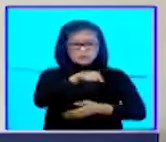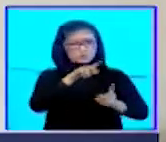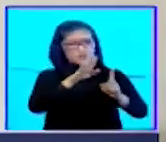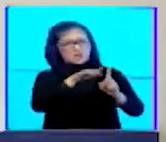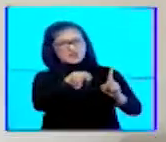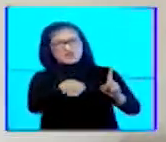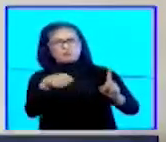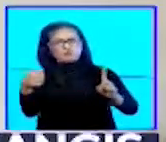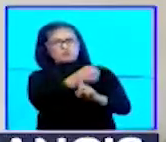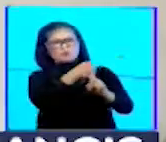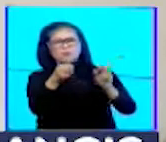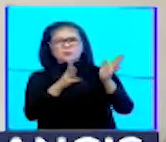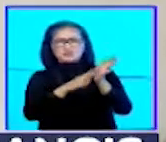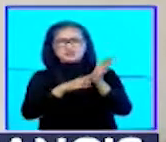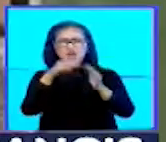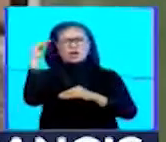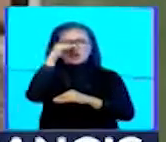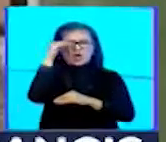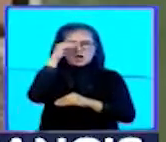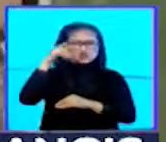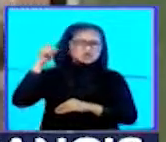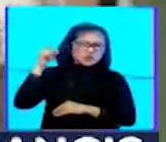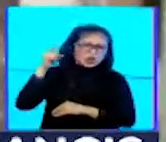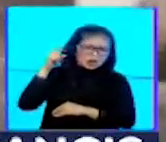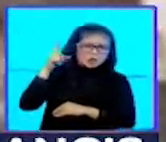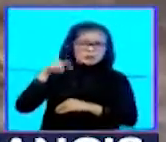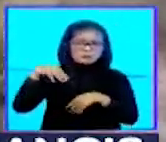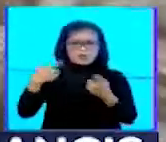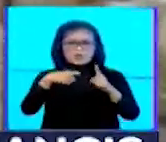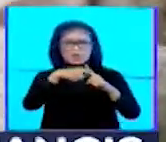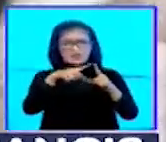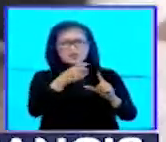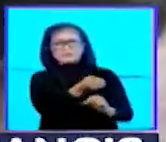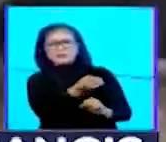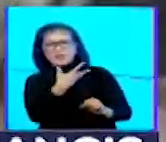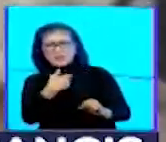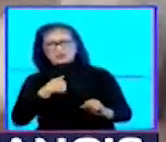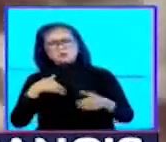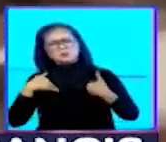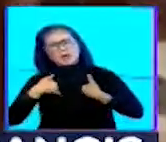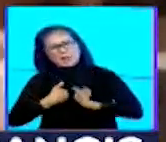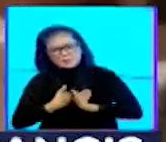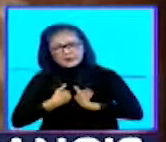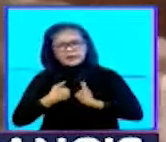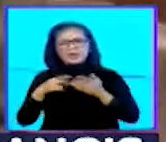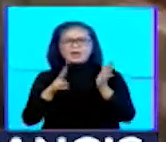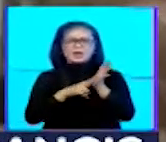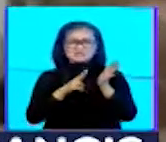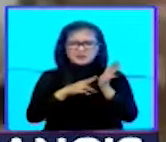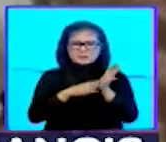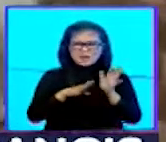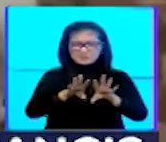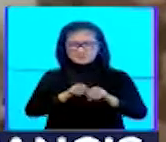hanya gara-gara kerap menangis. Pada polisi, Eka mengaku dalam kondisi lelah usai pulang kerja. Pelaku yang kesal tega memukul